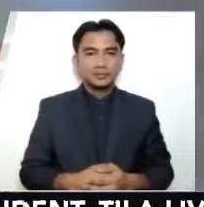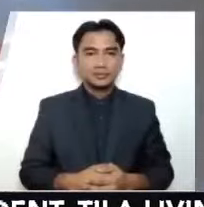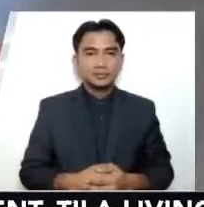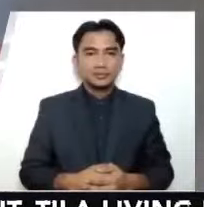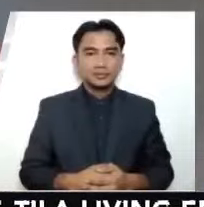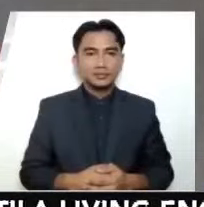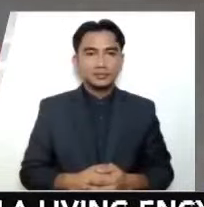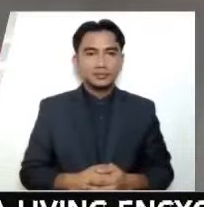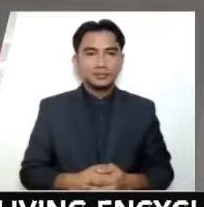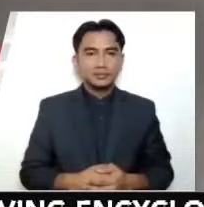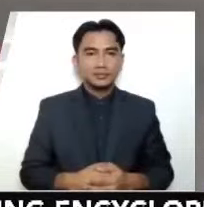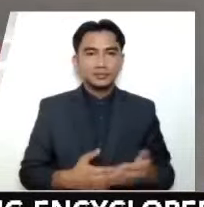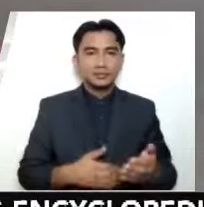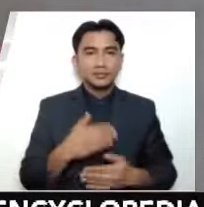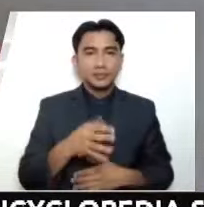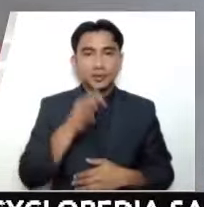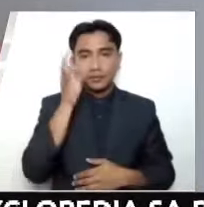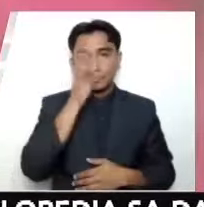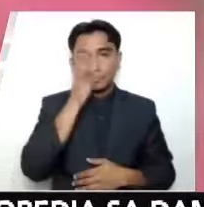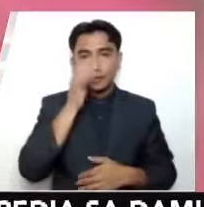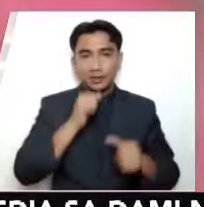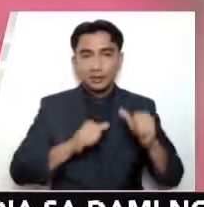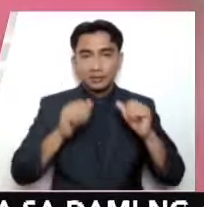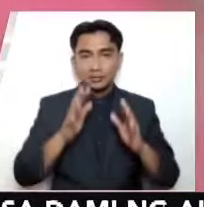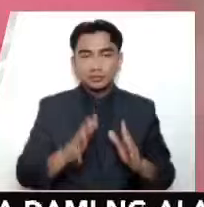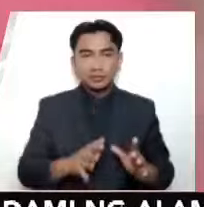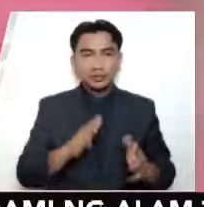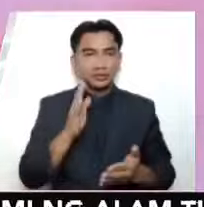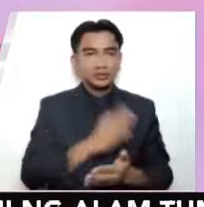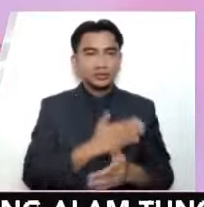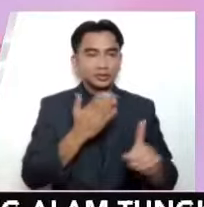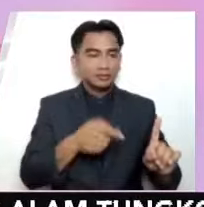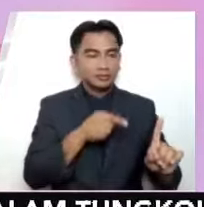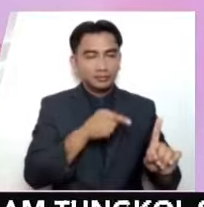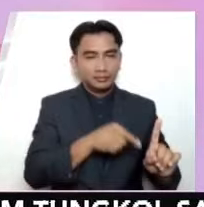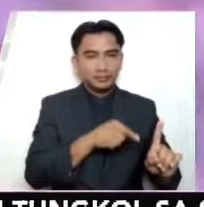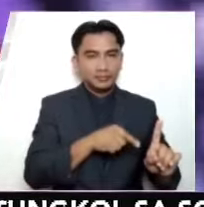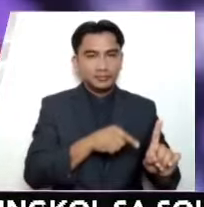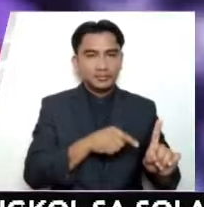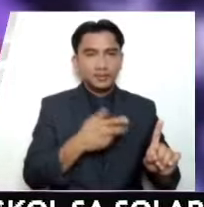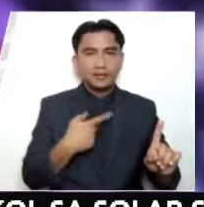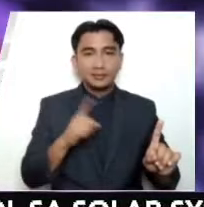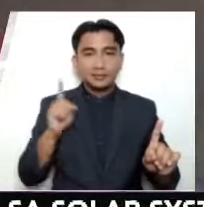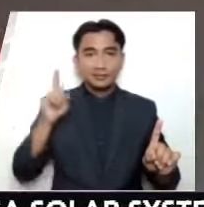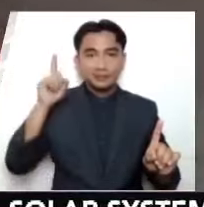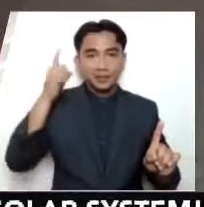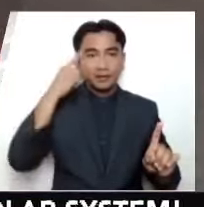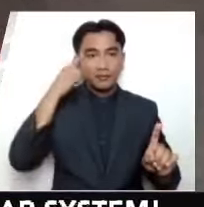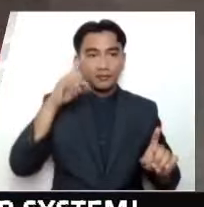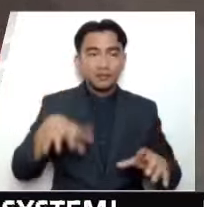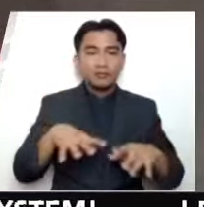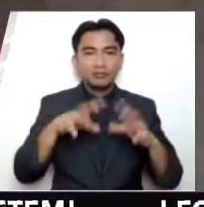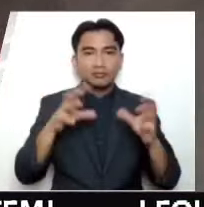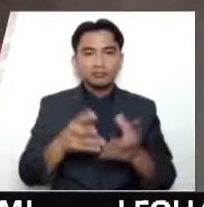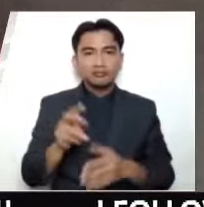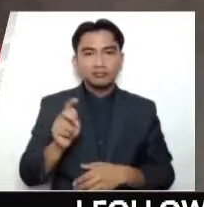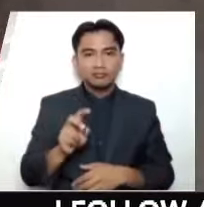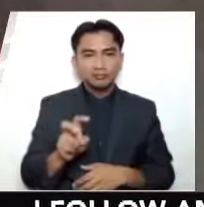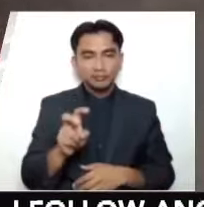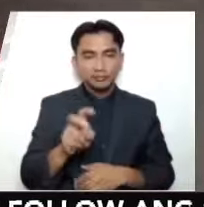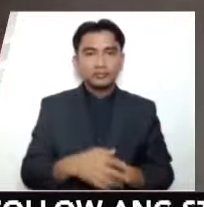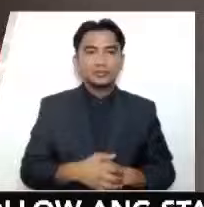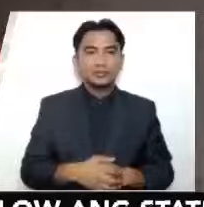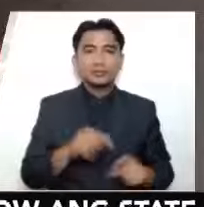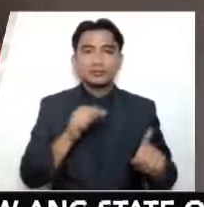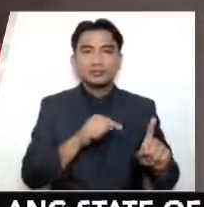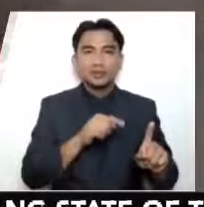Film singer na si Olivia Rodrigo nasa bansa na para sa Guts World Tour this weekend. Habang nasa biyahe,